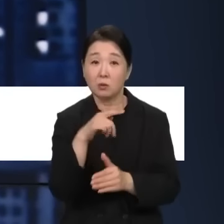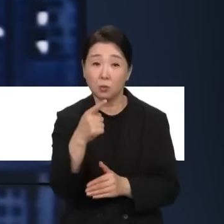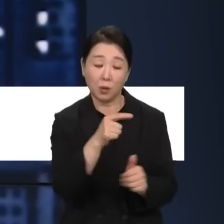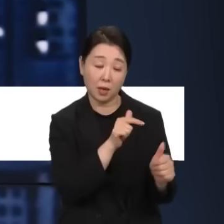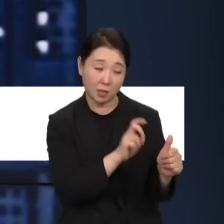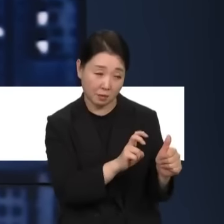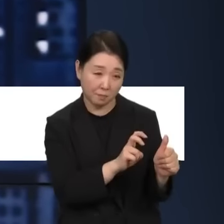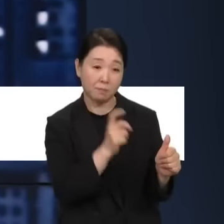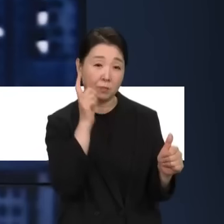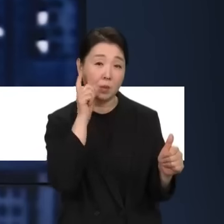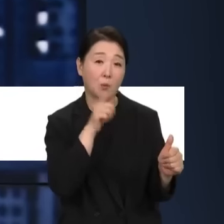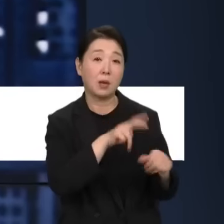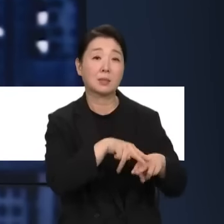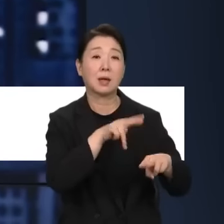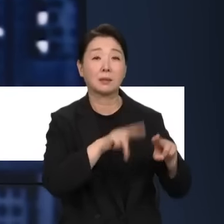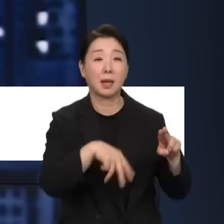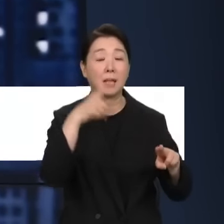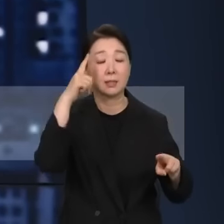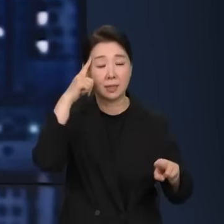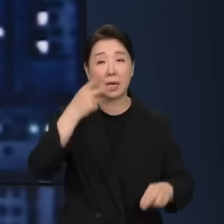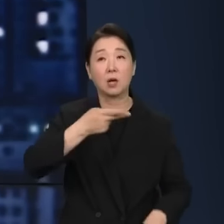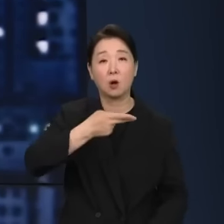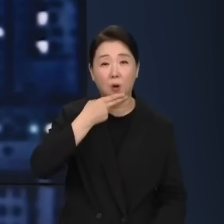사단장으로부터 사실상 사퇴할 의사가